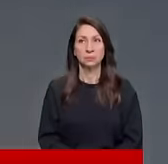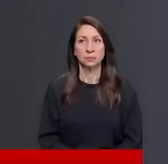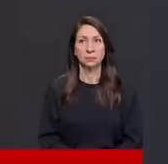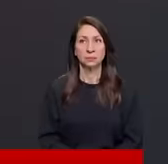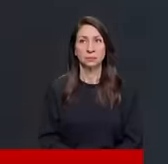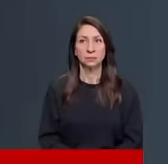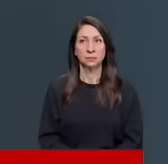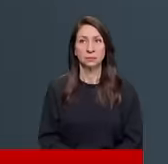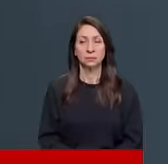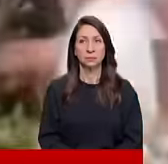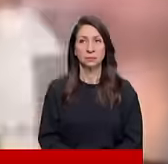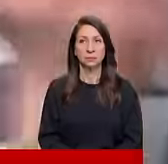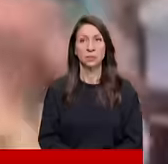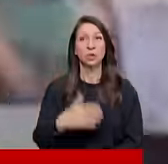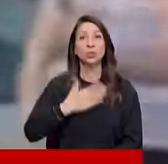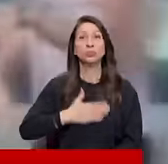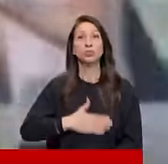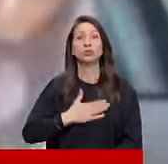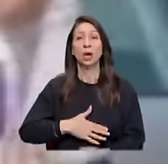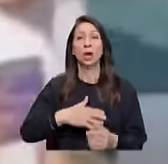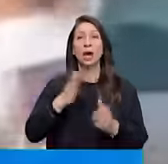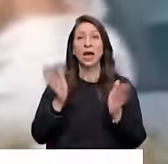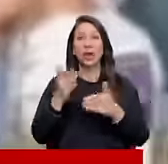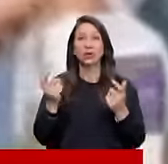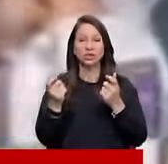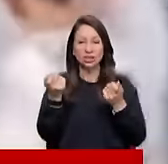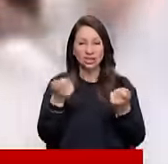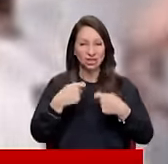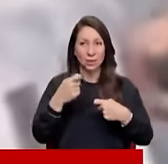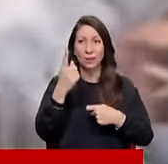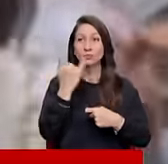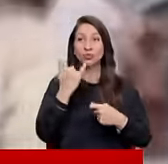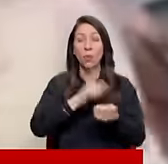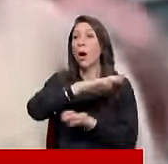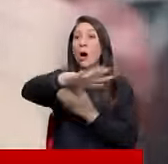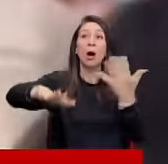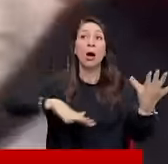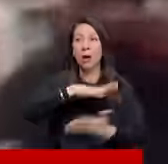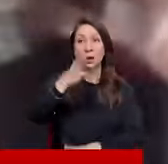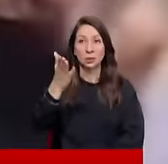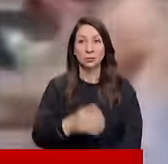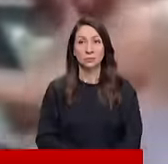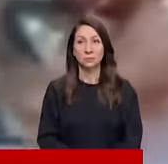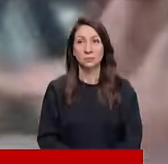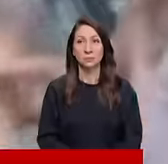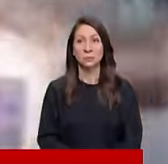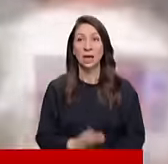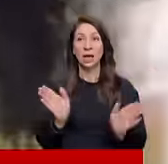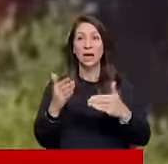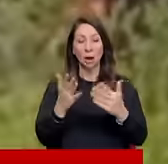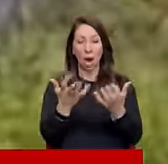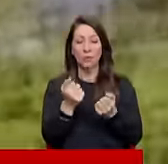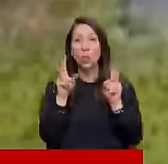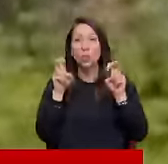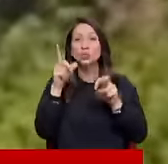Bakayım, tanıyor mu? Bursa'da da kargo şirketi çalışanlarıyla bir müşteri kavgaya tutuştu. Kargo alma